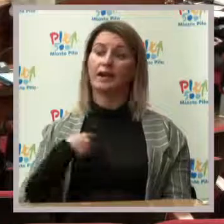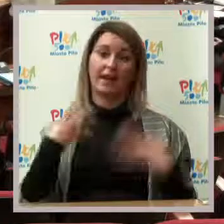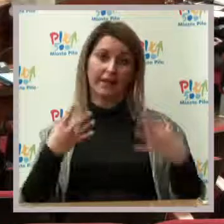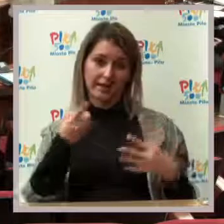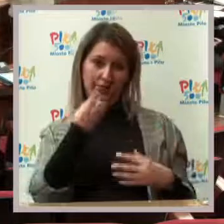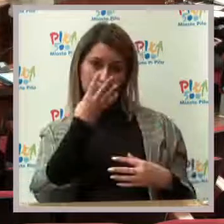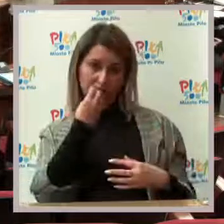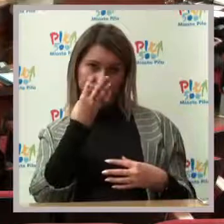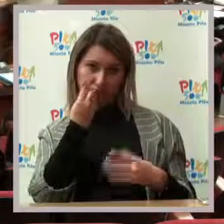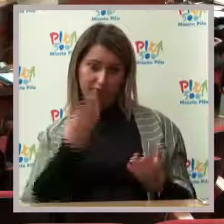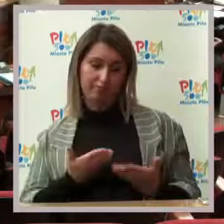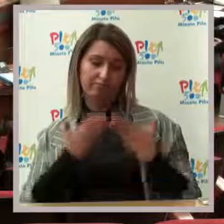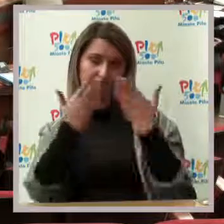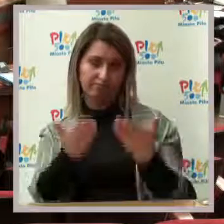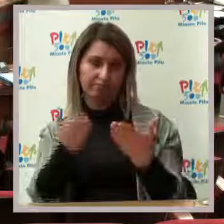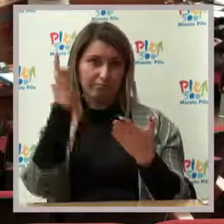wiązanką podziękować pani